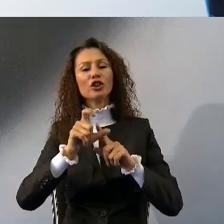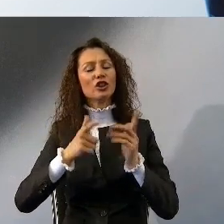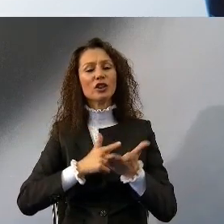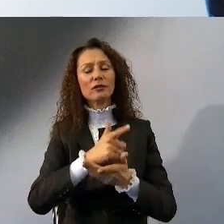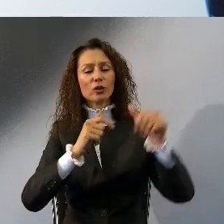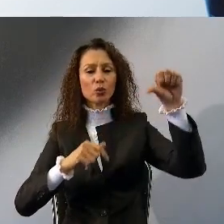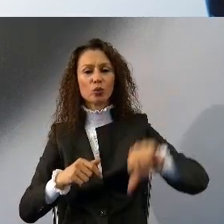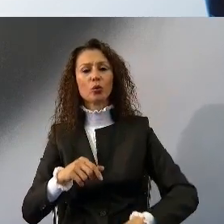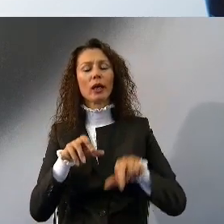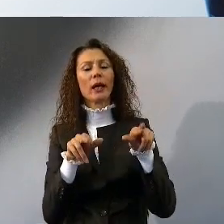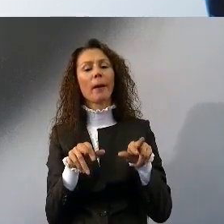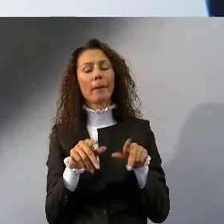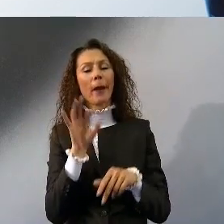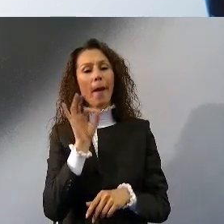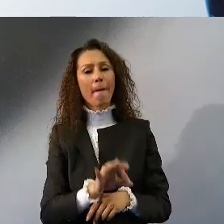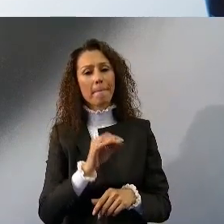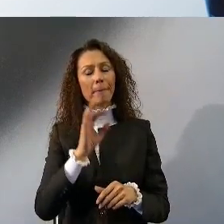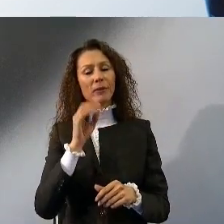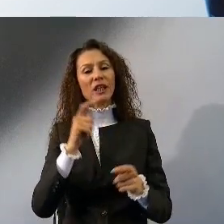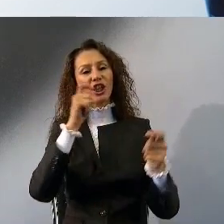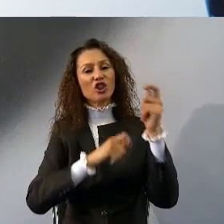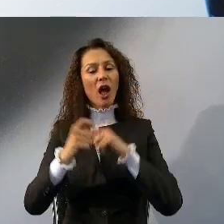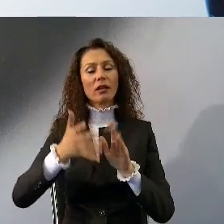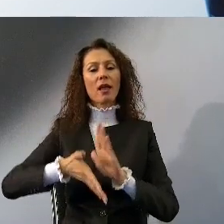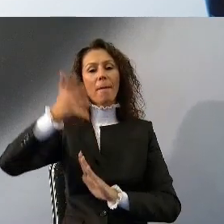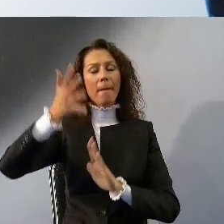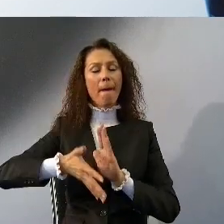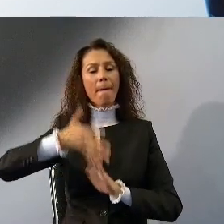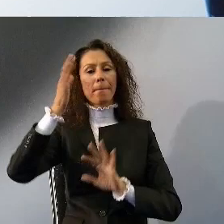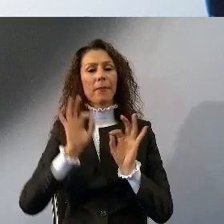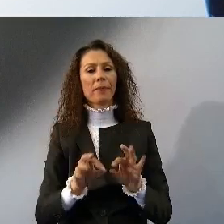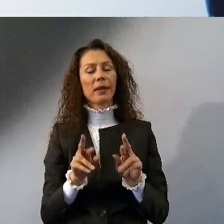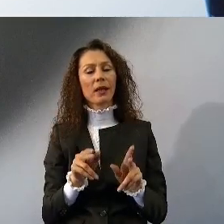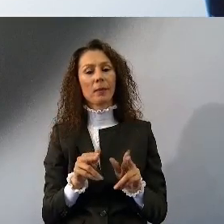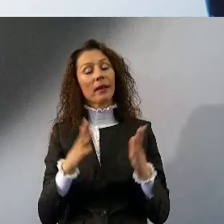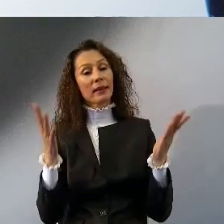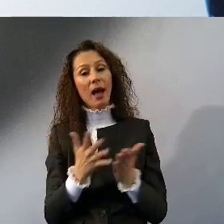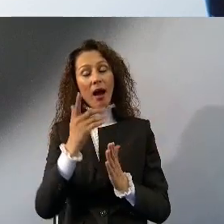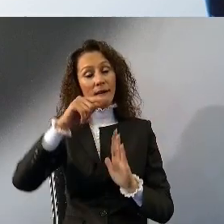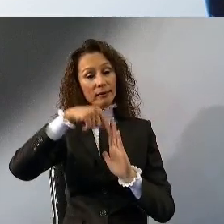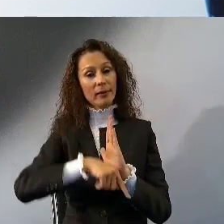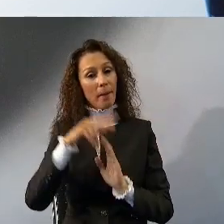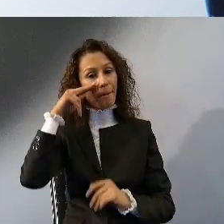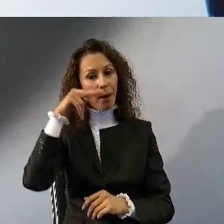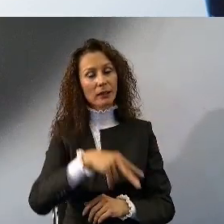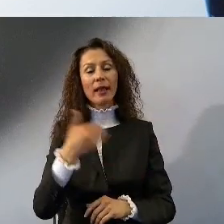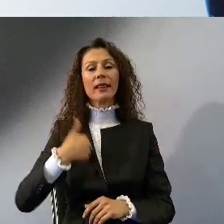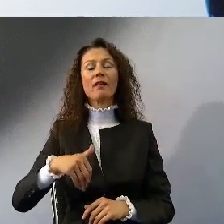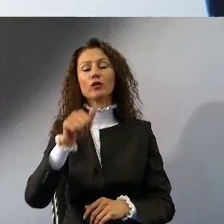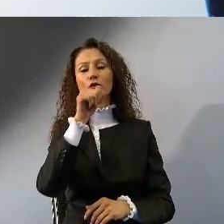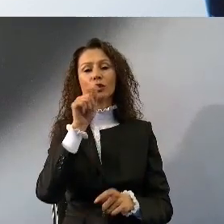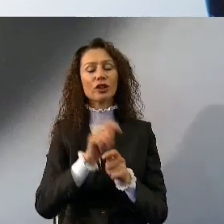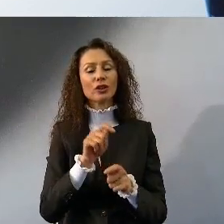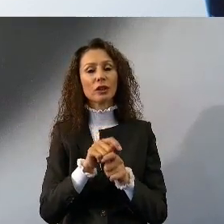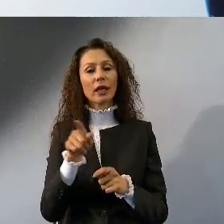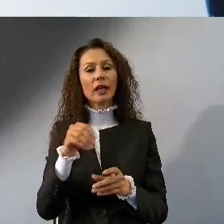tarım yukarıdan aşağı inen, aşağıdan yukarı çıkan inşaat. Ve daha detaylı bakarsak aslında devlet su işlerinin